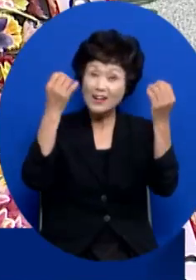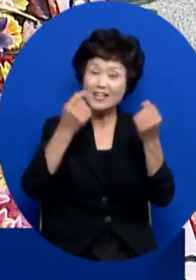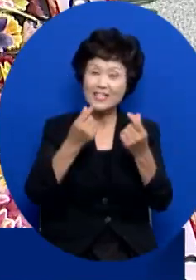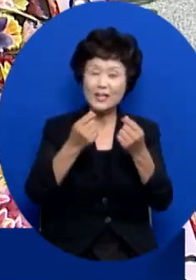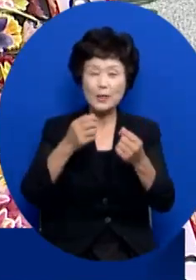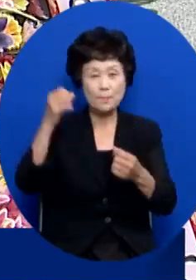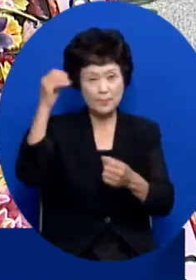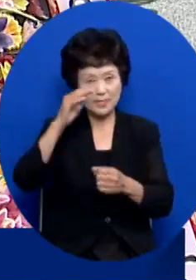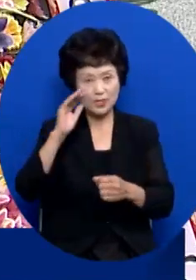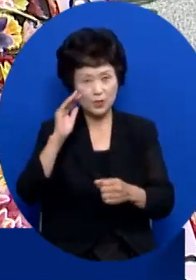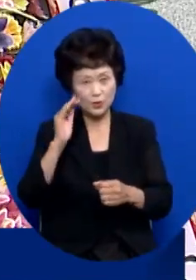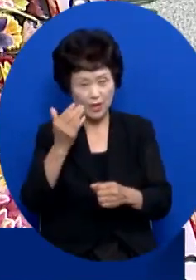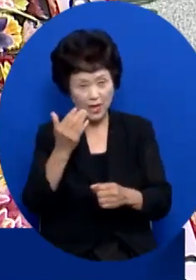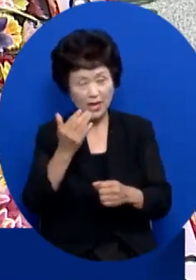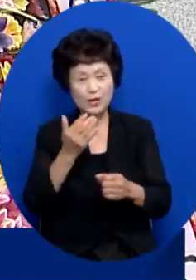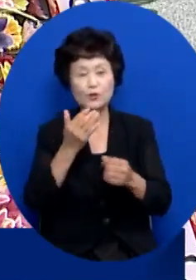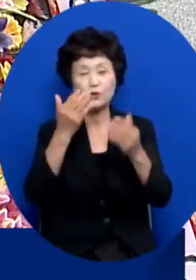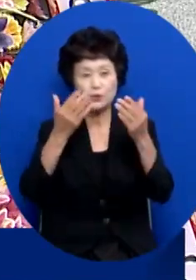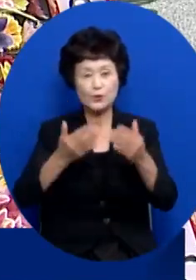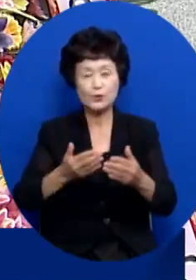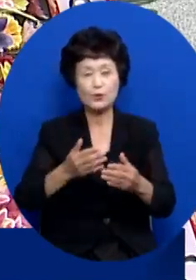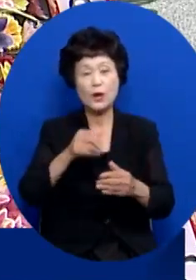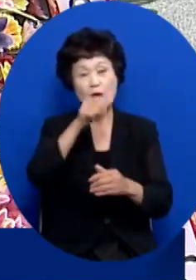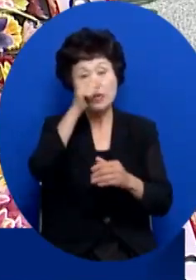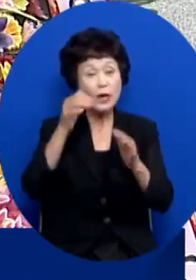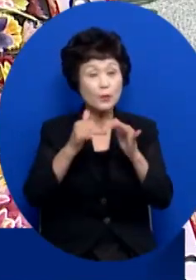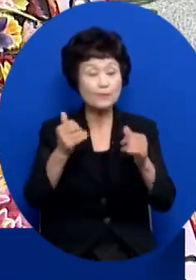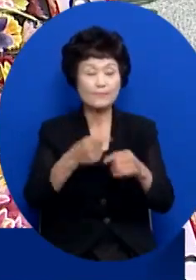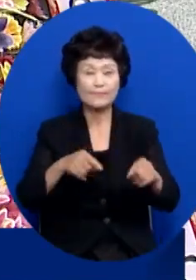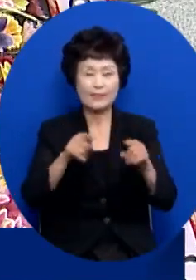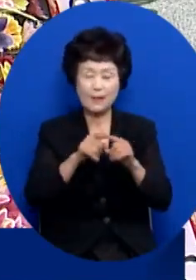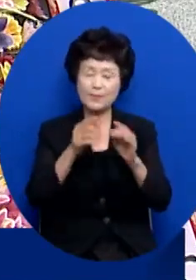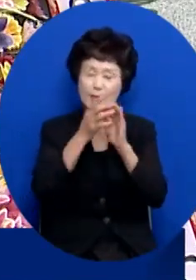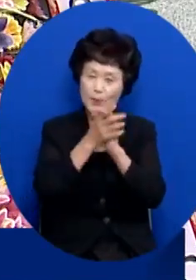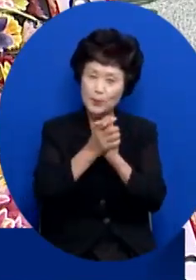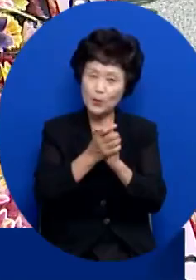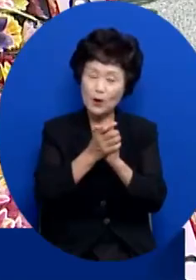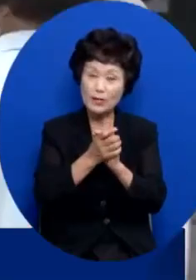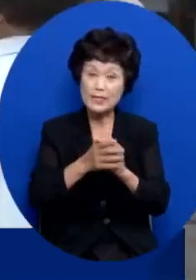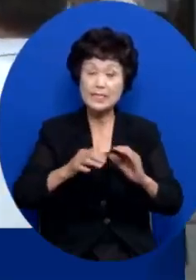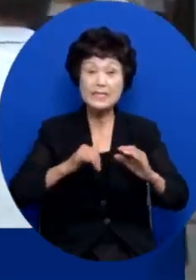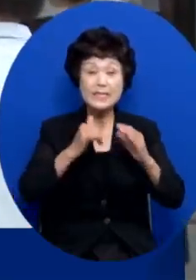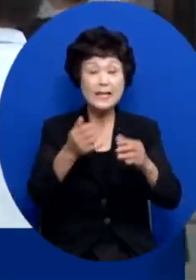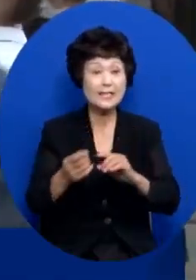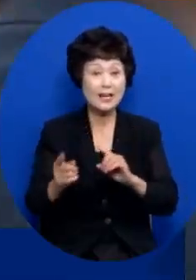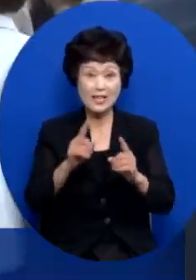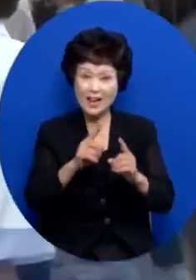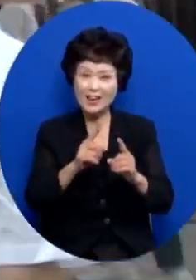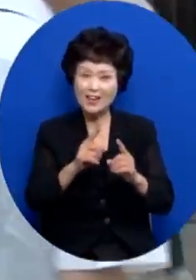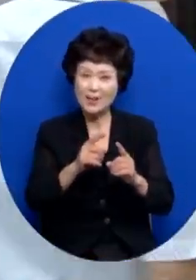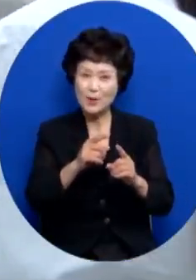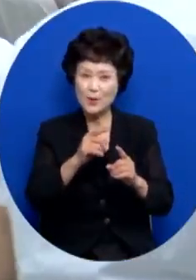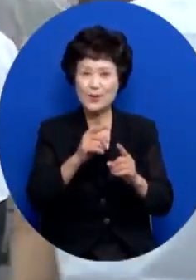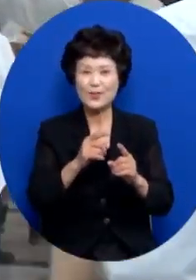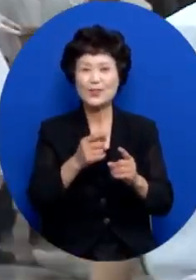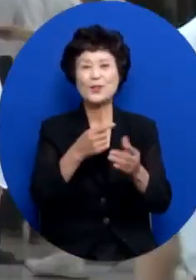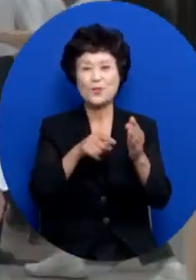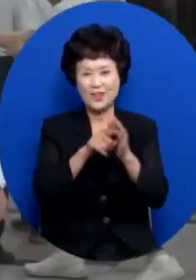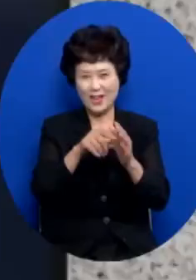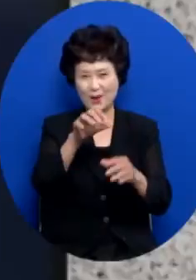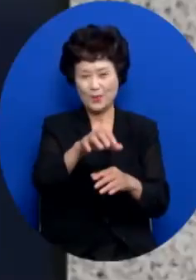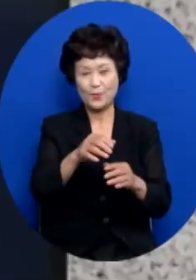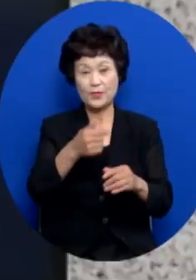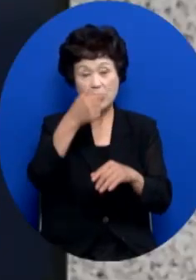주시고 우리 장로님들이 함께 기도하는 그 생명의 삶이 모여서 이 세상을 살리니. 이번